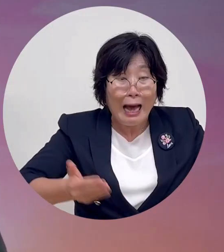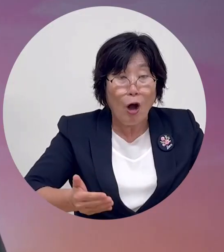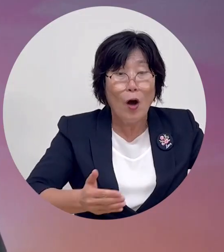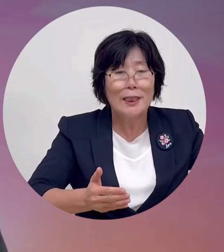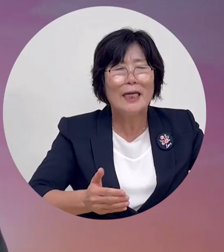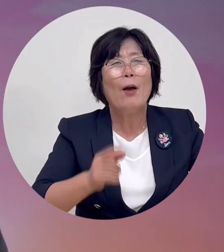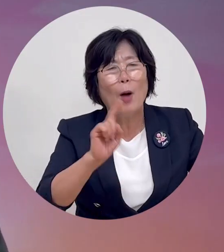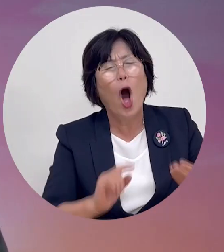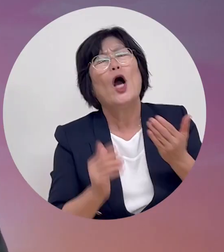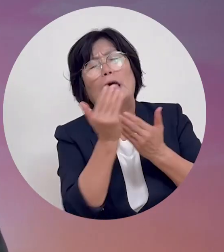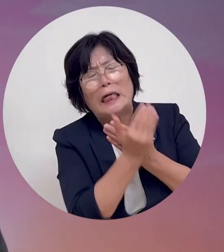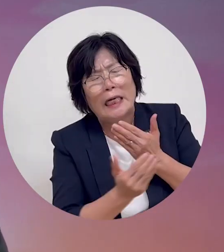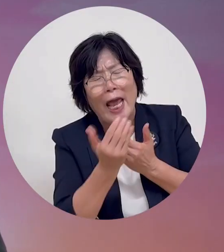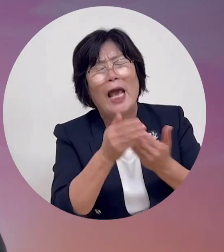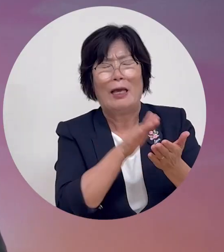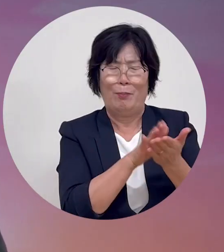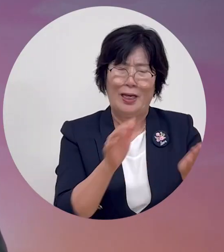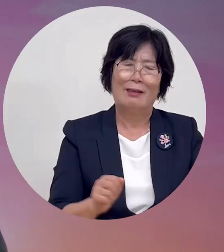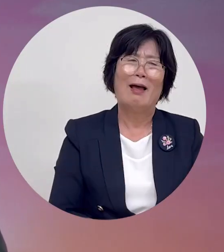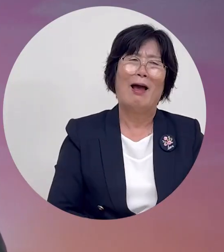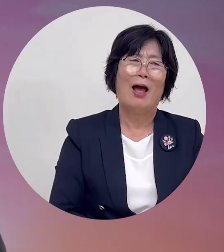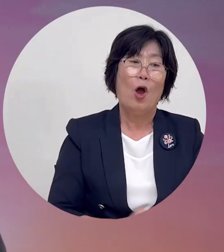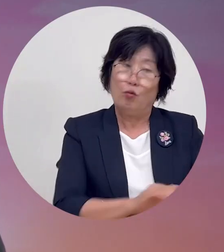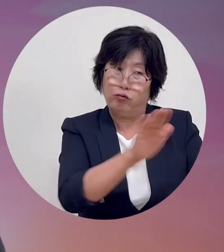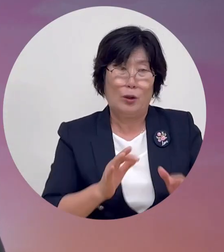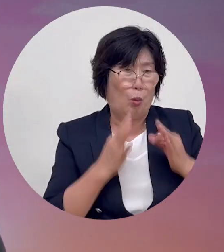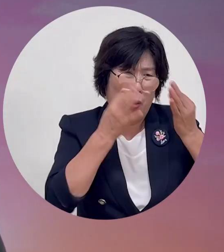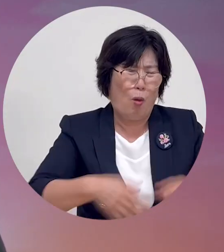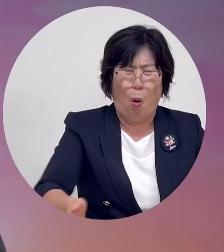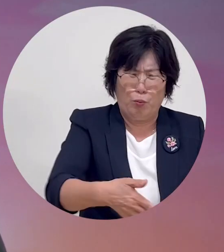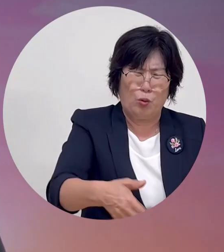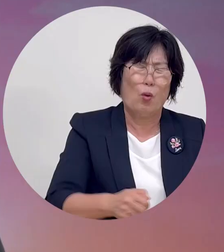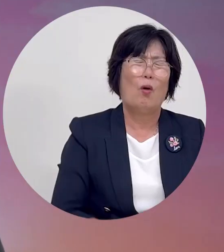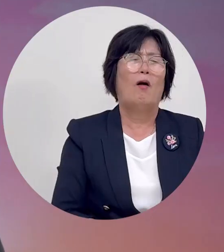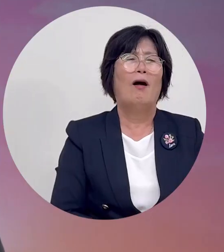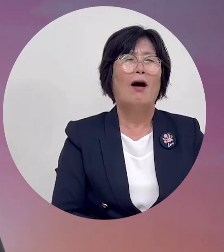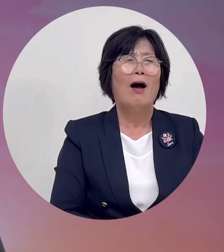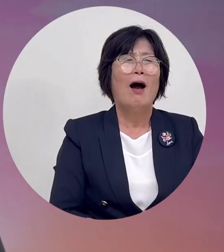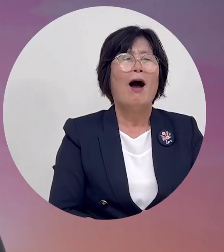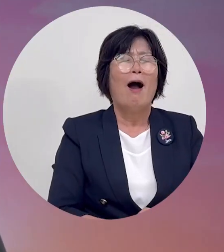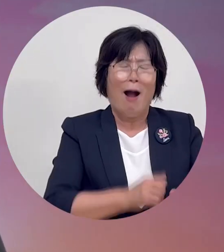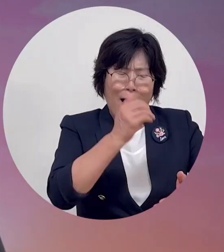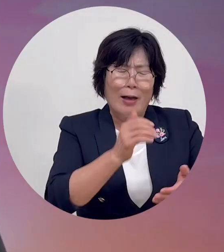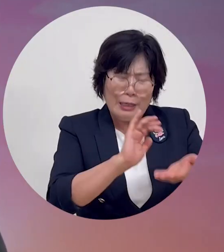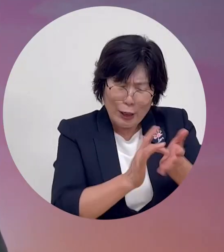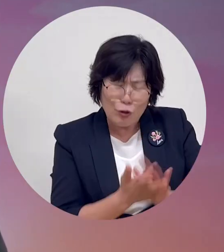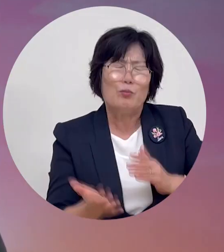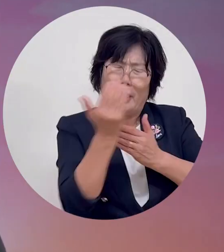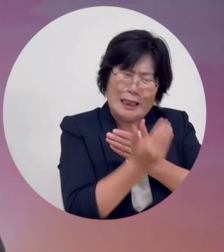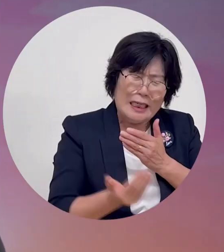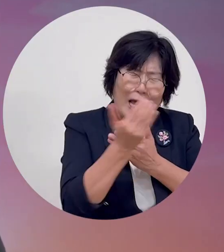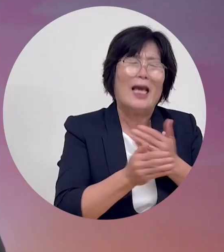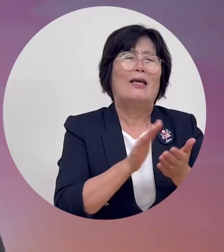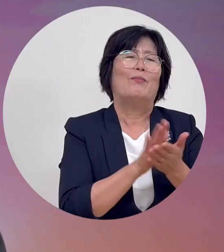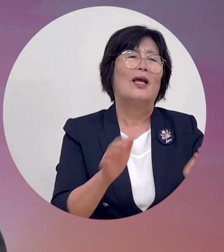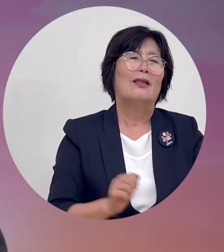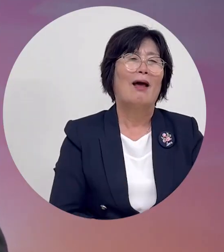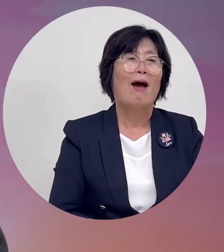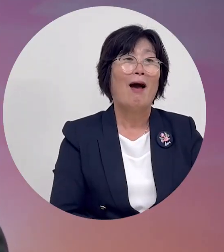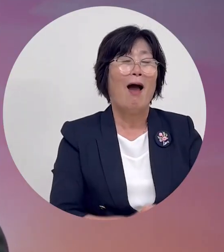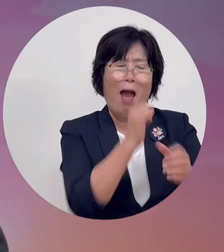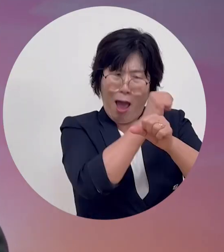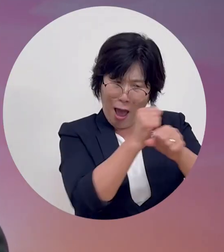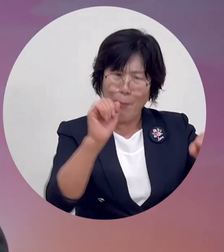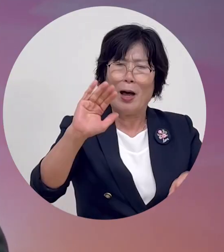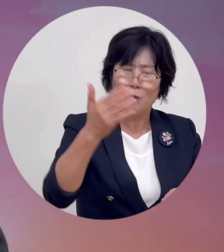여러분의 노력이에요? 은혜예요. 은혜예요. 이게 해방의, 우리가 자유를 얻고 해방되는